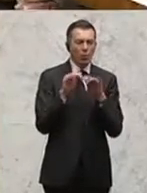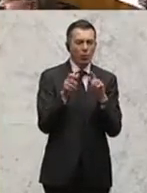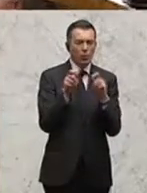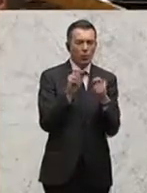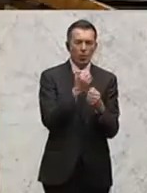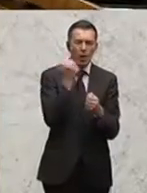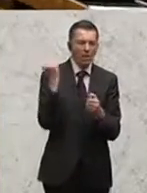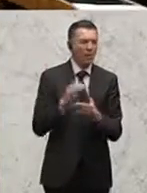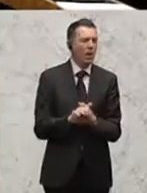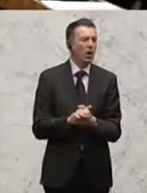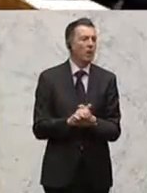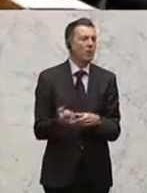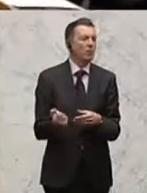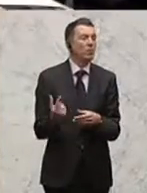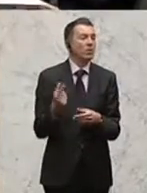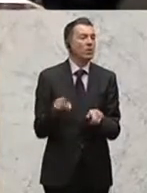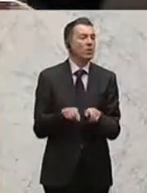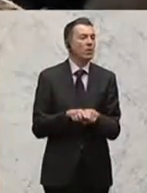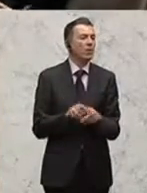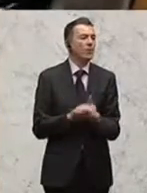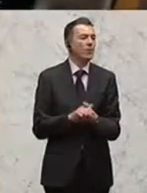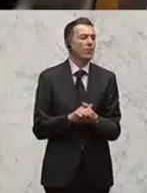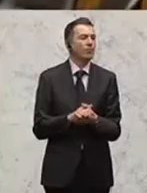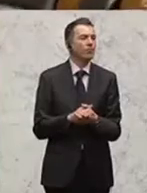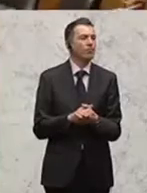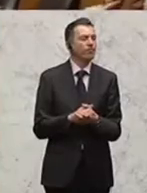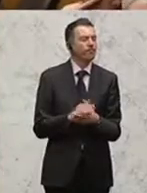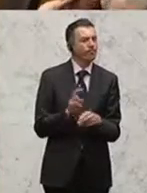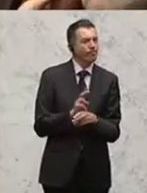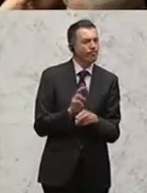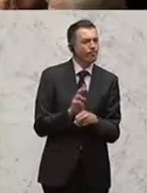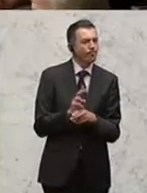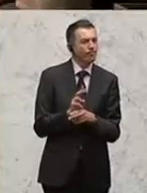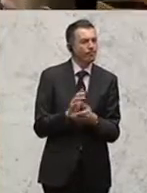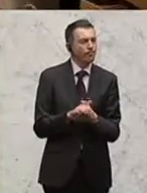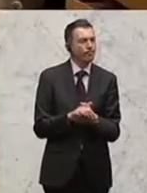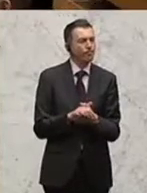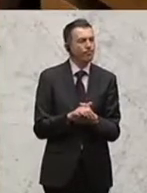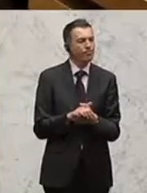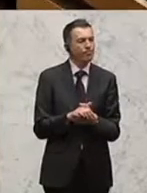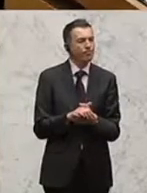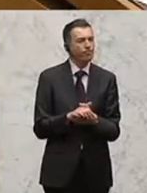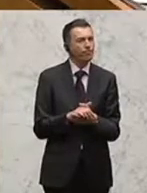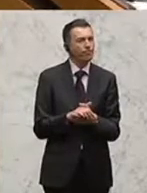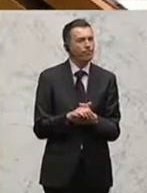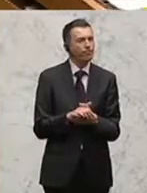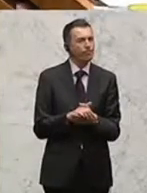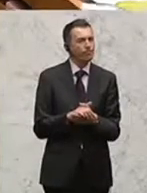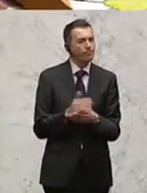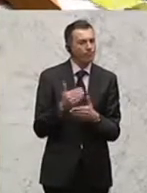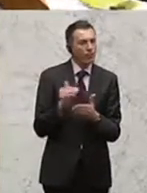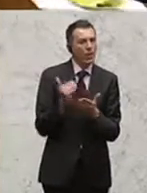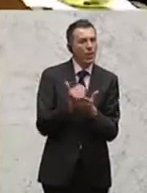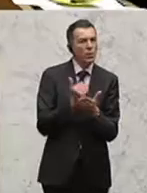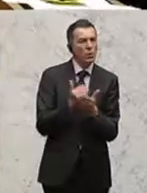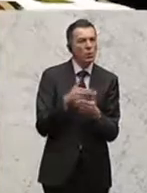Radikalisierung? Dass hier vor allem darauf Augenmerk gelegt wird, kommt es hier zu einer intensiveren Nutzung